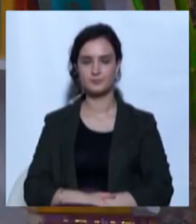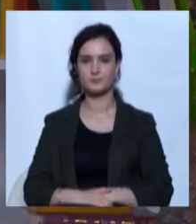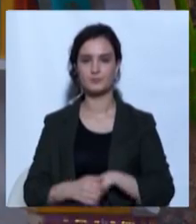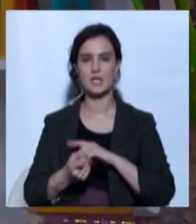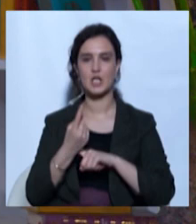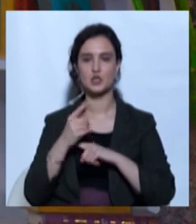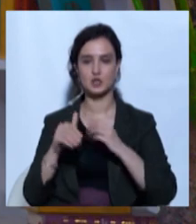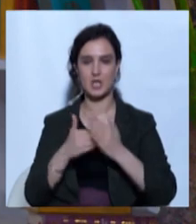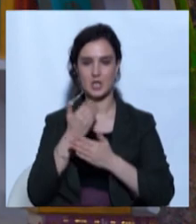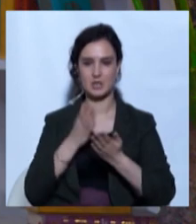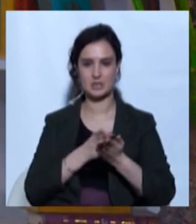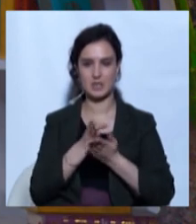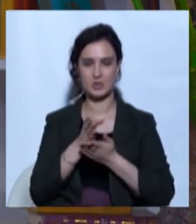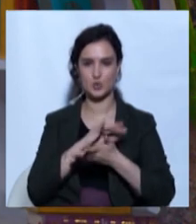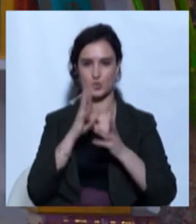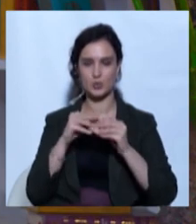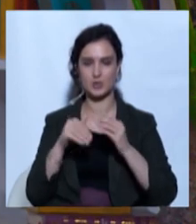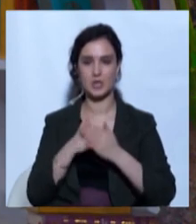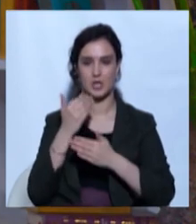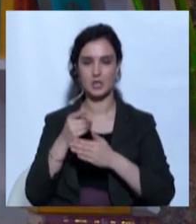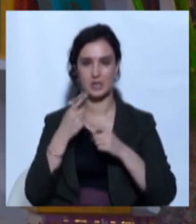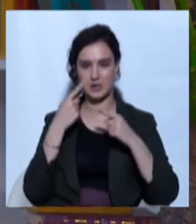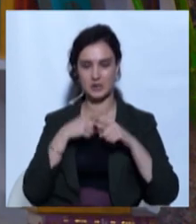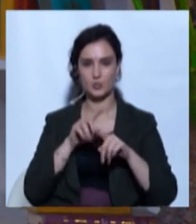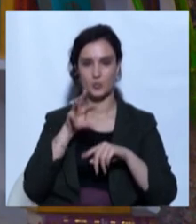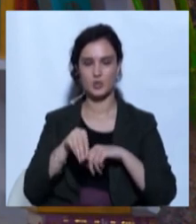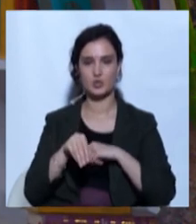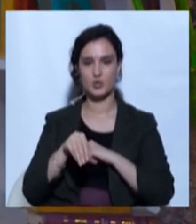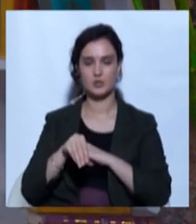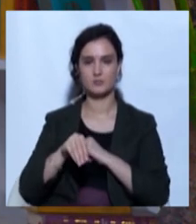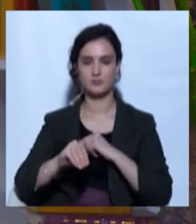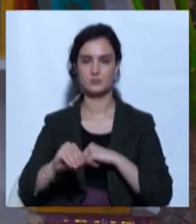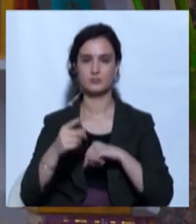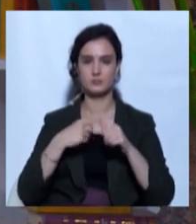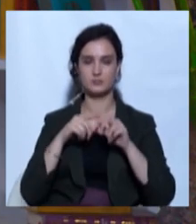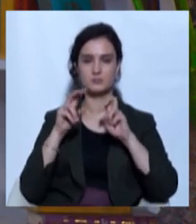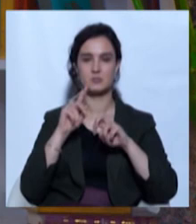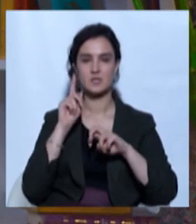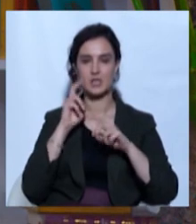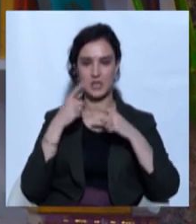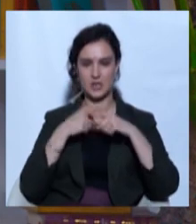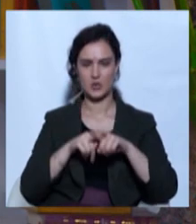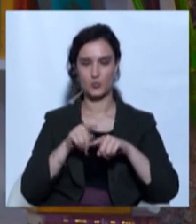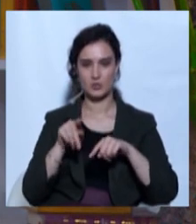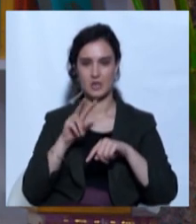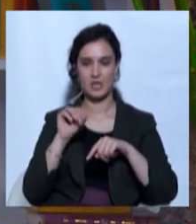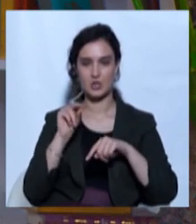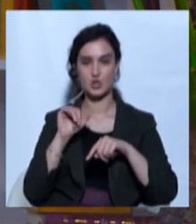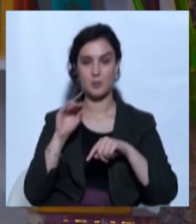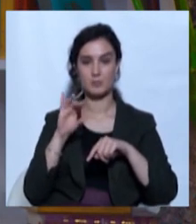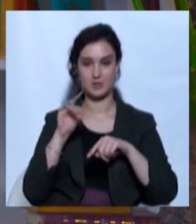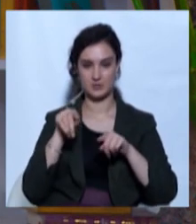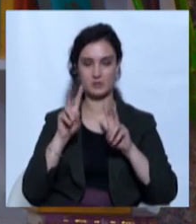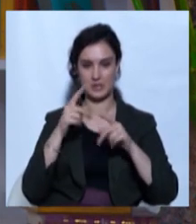გაჩნდა ახალი დარგი, სრულიად ახალი დარგი არქიტექტურაში, რომელსაც მწვანე არქიტექტურას, ანუ ლანდშაფტურ